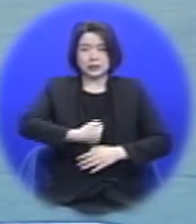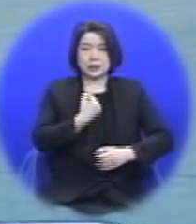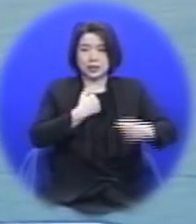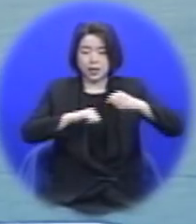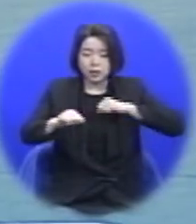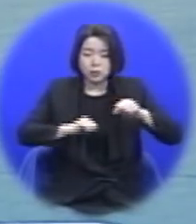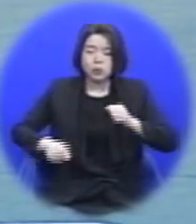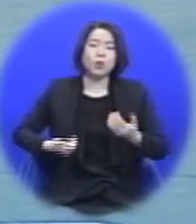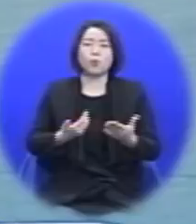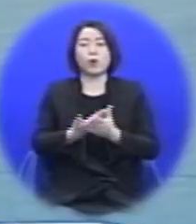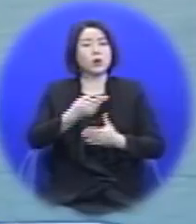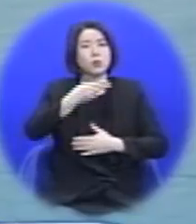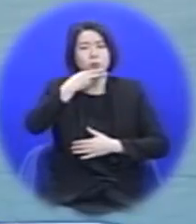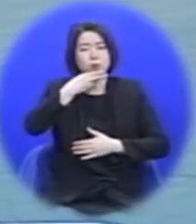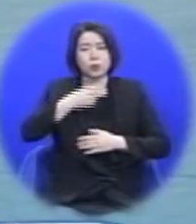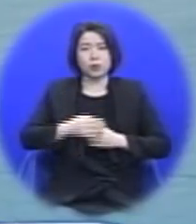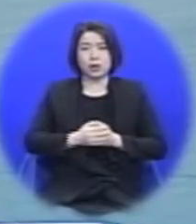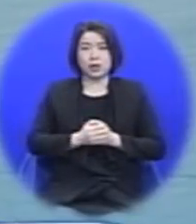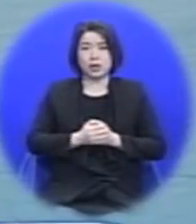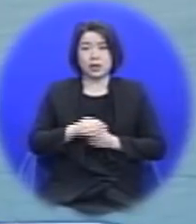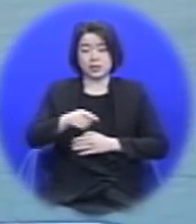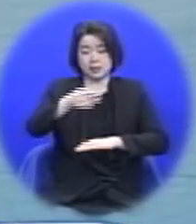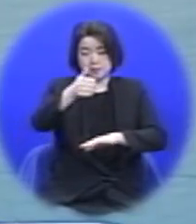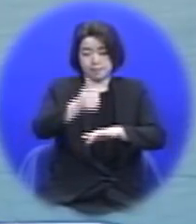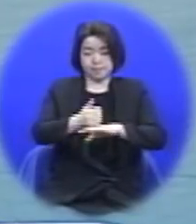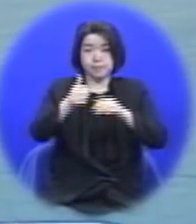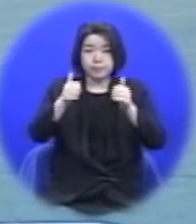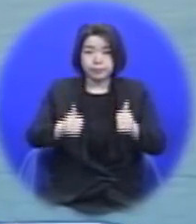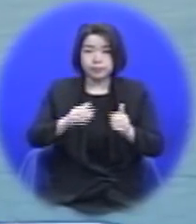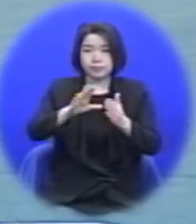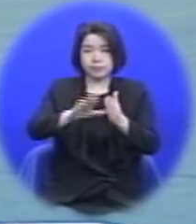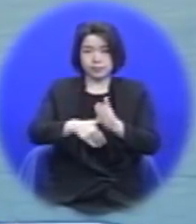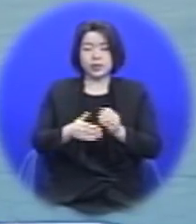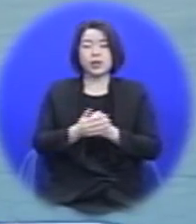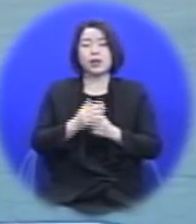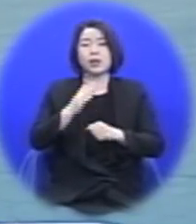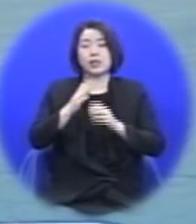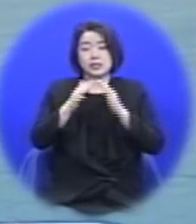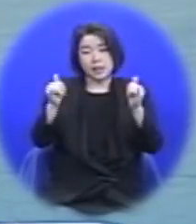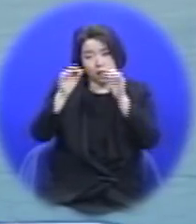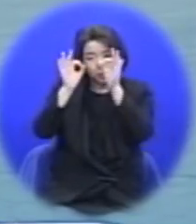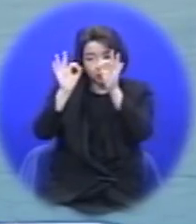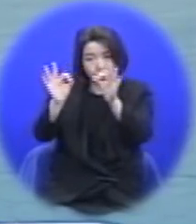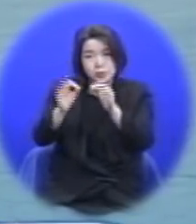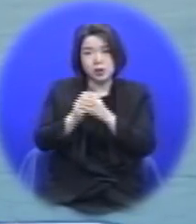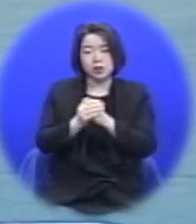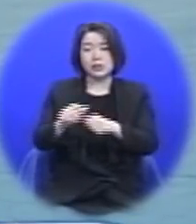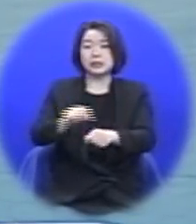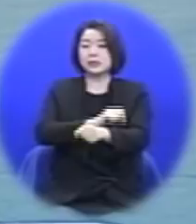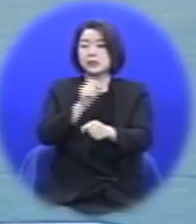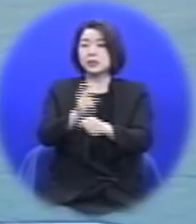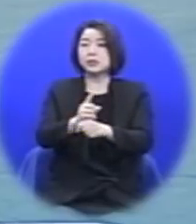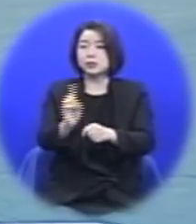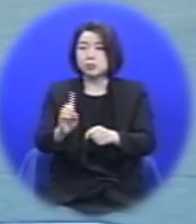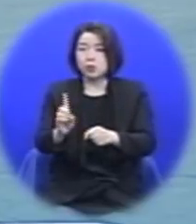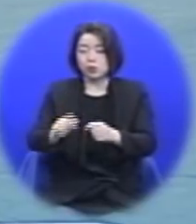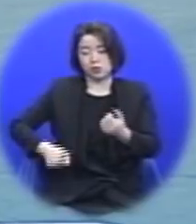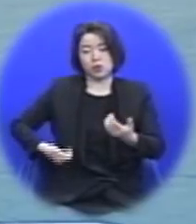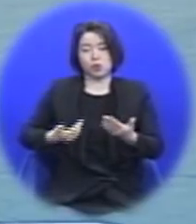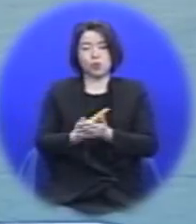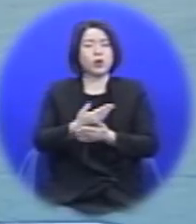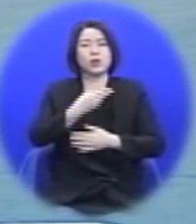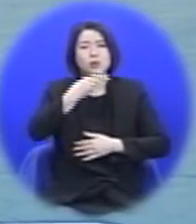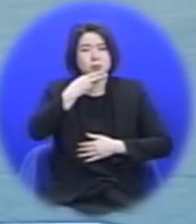회개하지 않았습니다. 이 마지막 심판 때 사람들을 보면 특징이 회개하지 않는